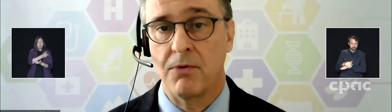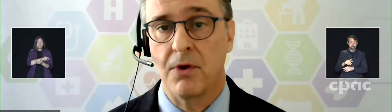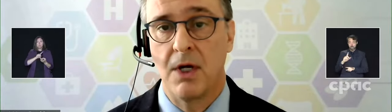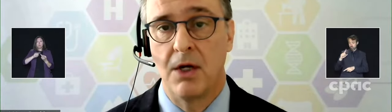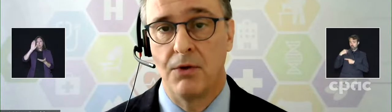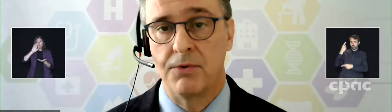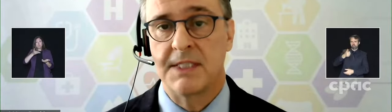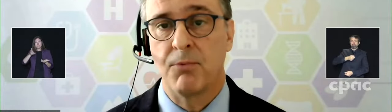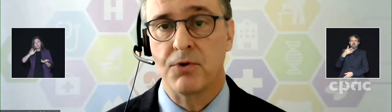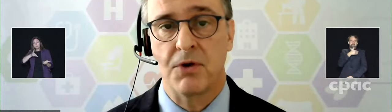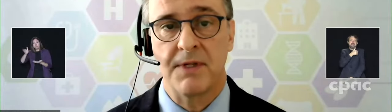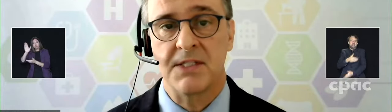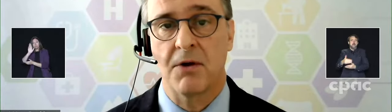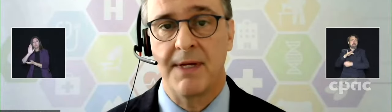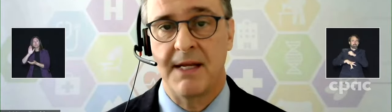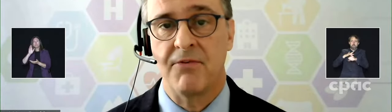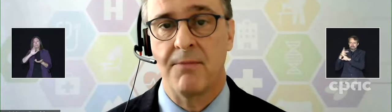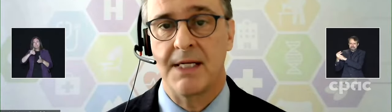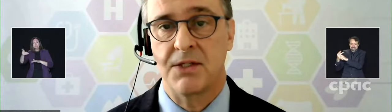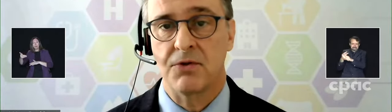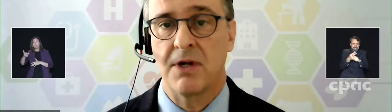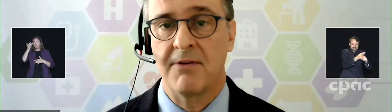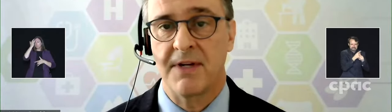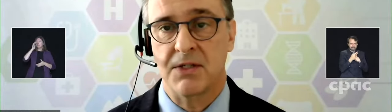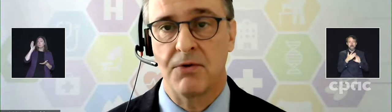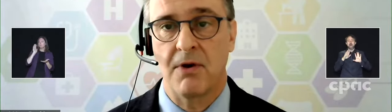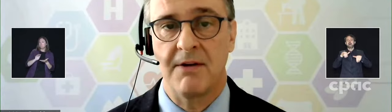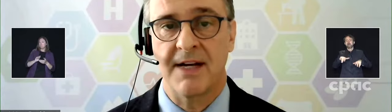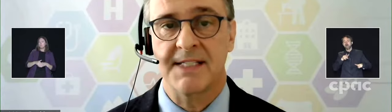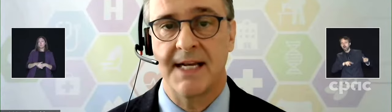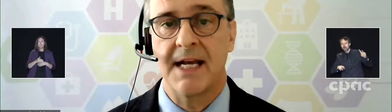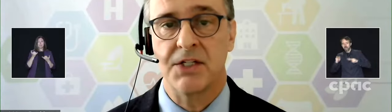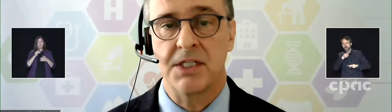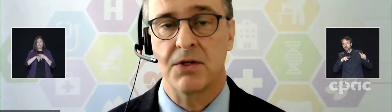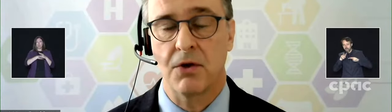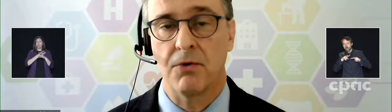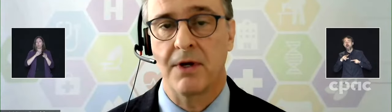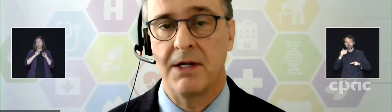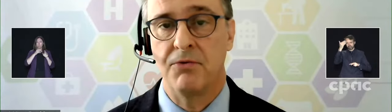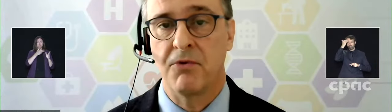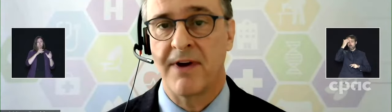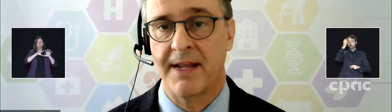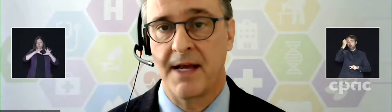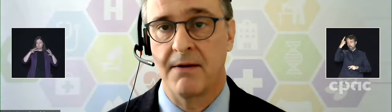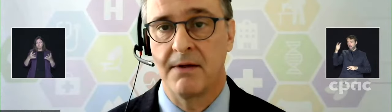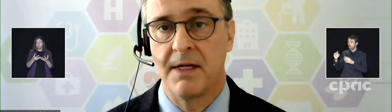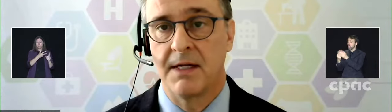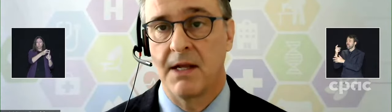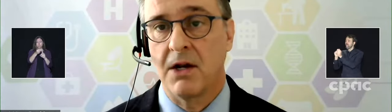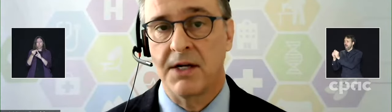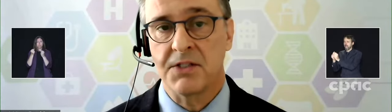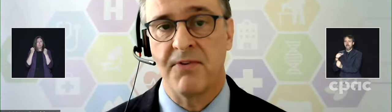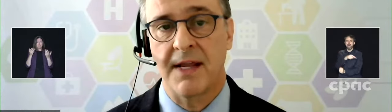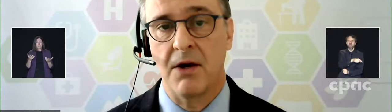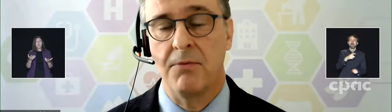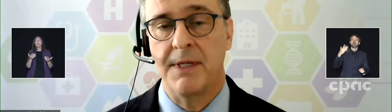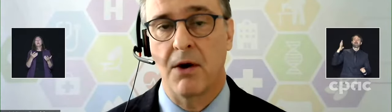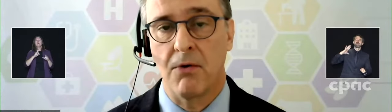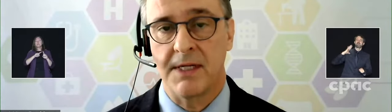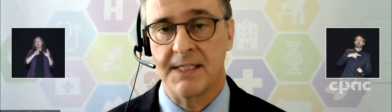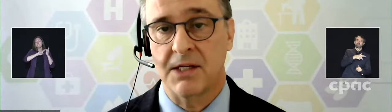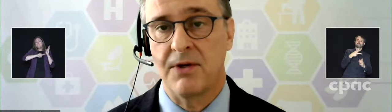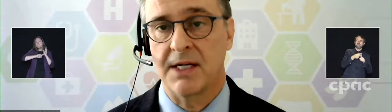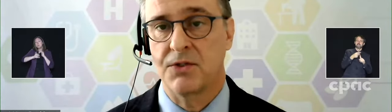travers le monde, nous disposons désormais d'informations sur la façon dont les vaccins agissent contre les nouveaux variants. Dans le cas du variant